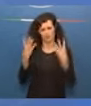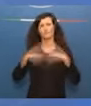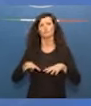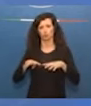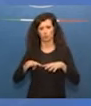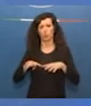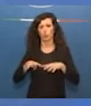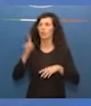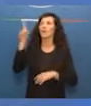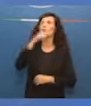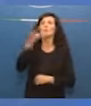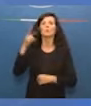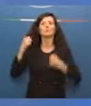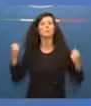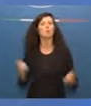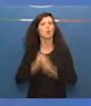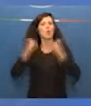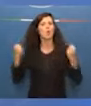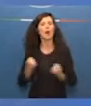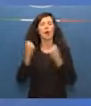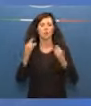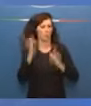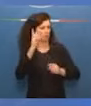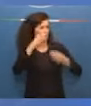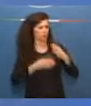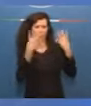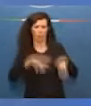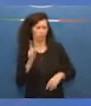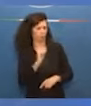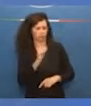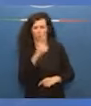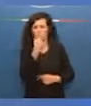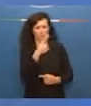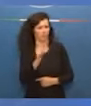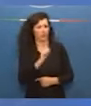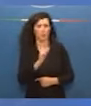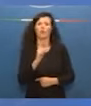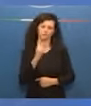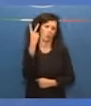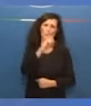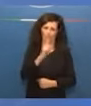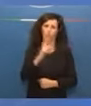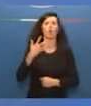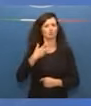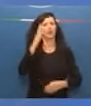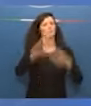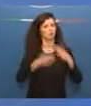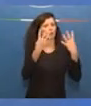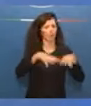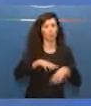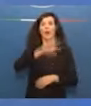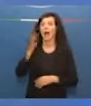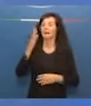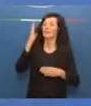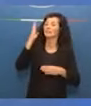russa ha cercato di dimostrare che non funziona non è vero alcune sezioni non funzionano altre funzionano poco alcune funzionano